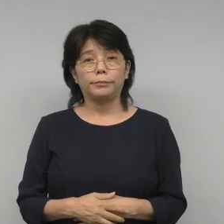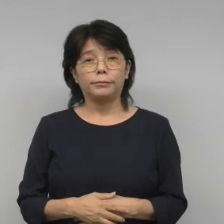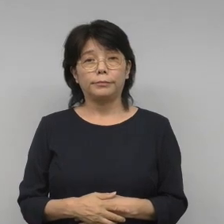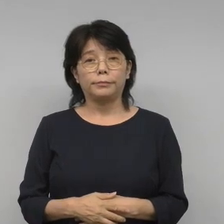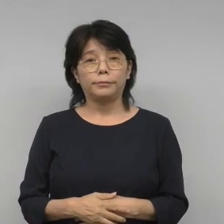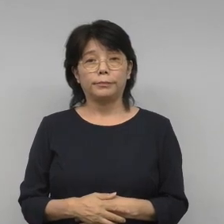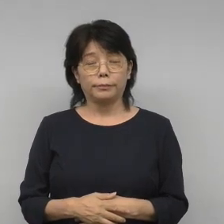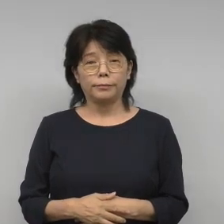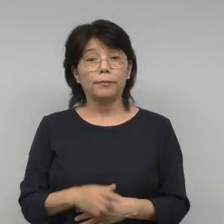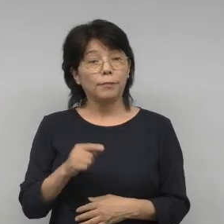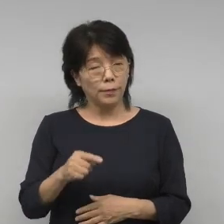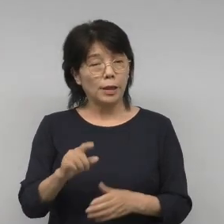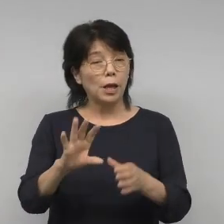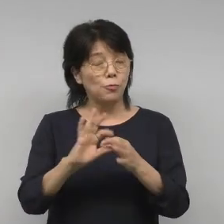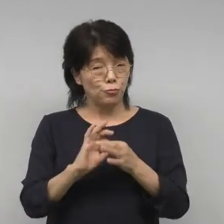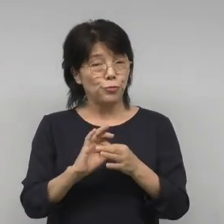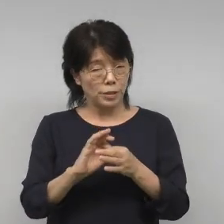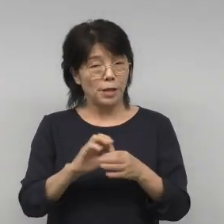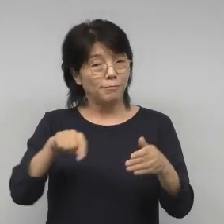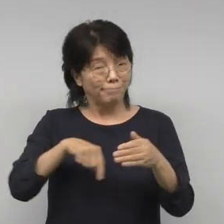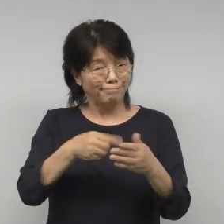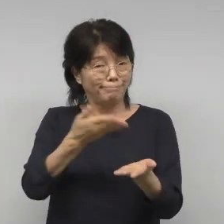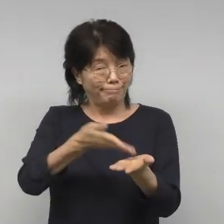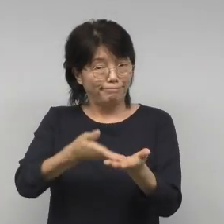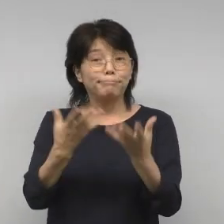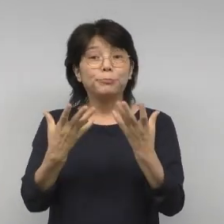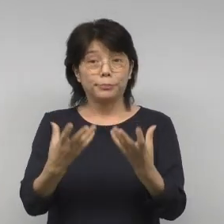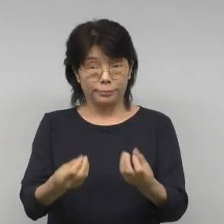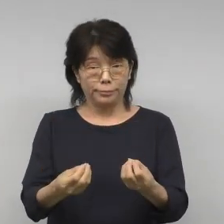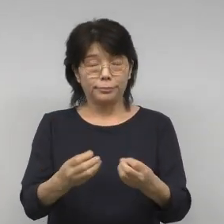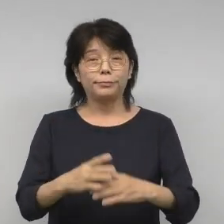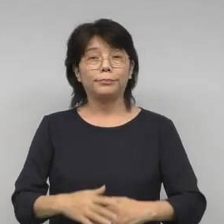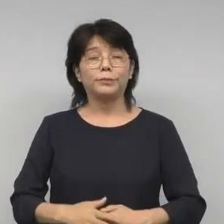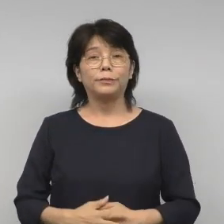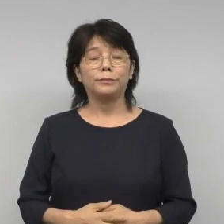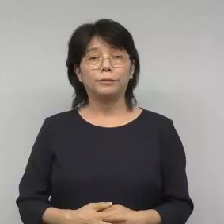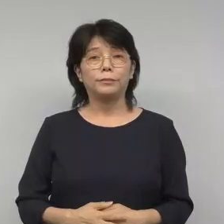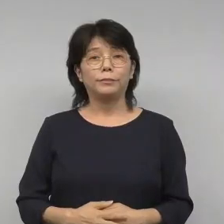地域クラブについてのトピックは以上になります。